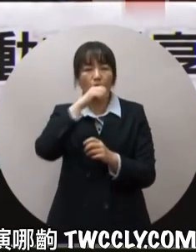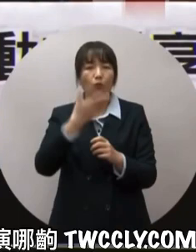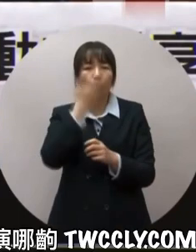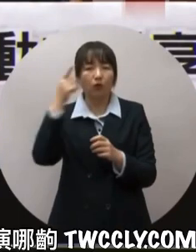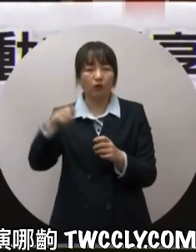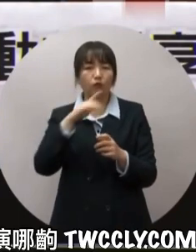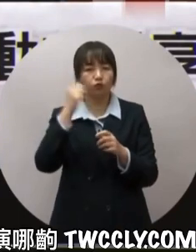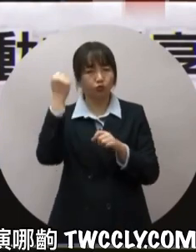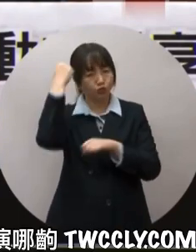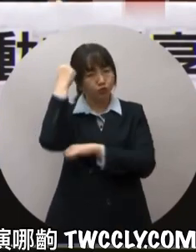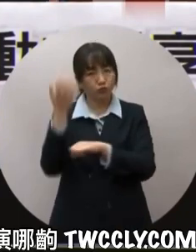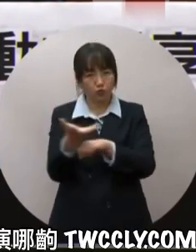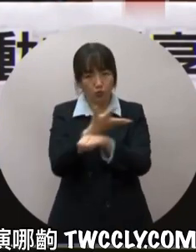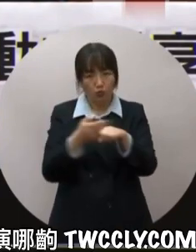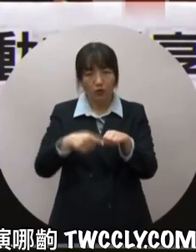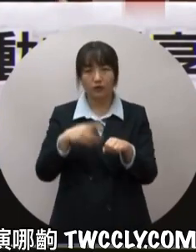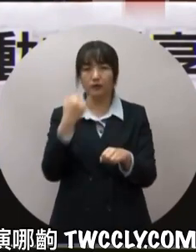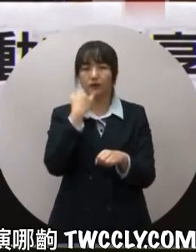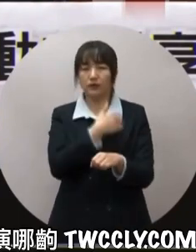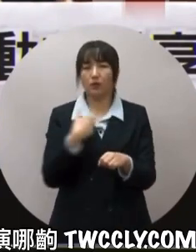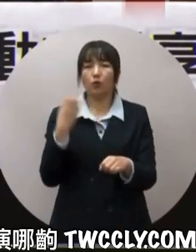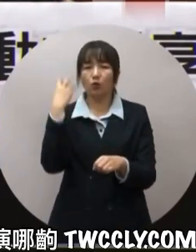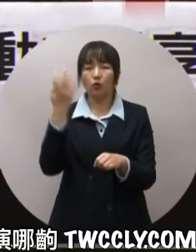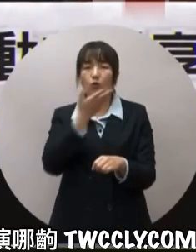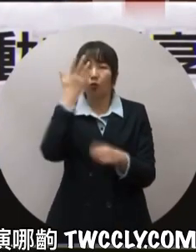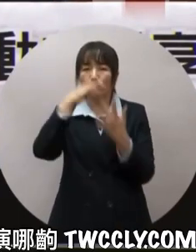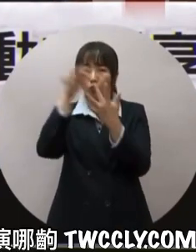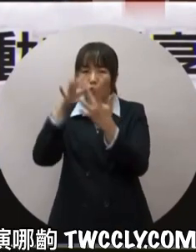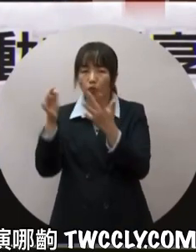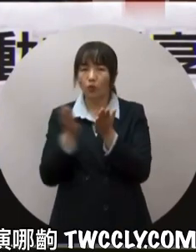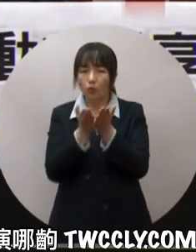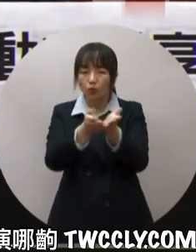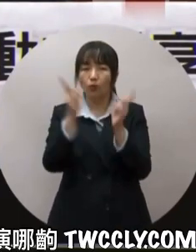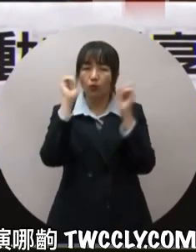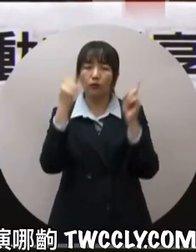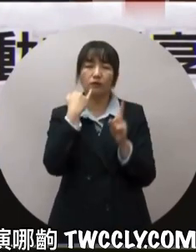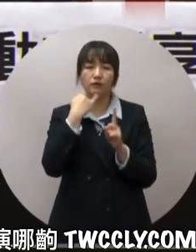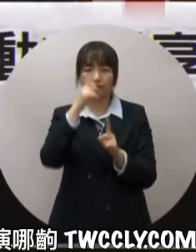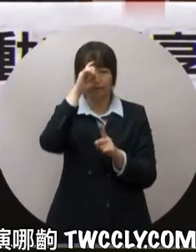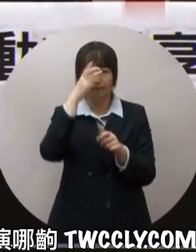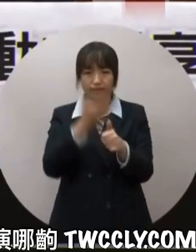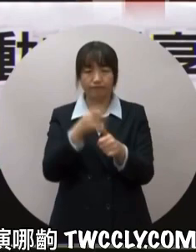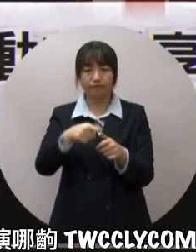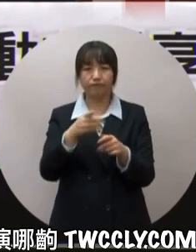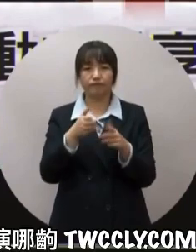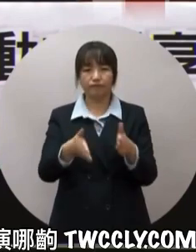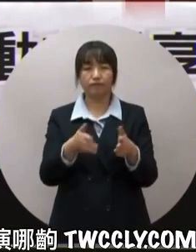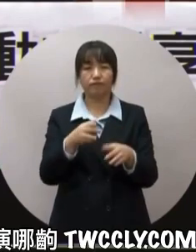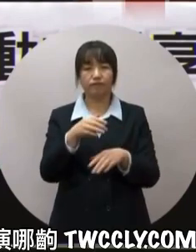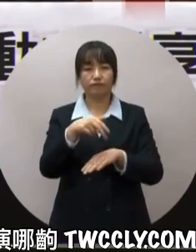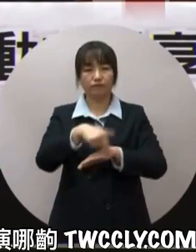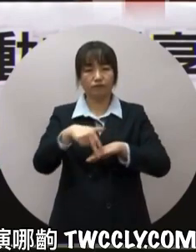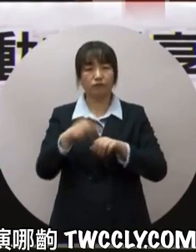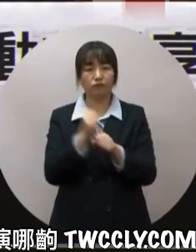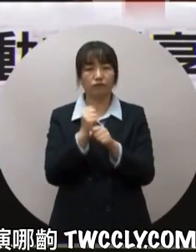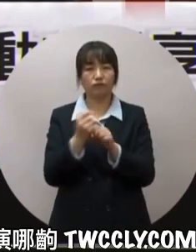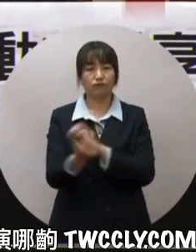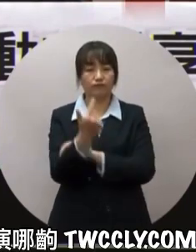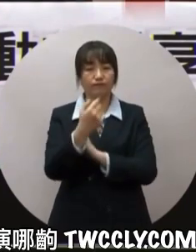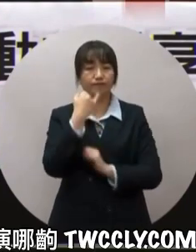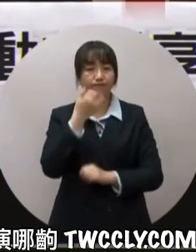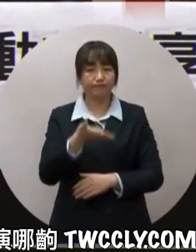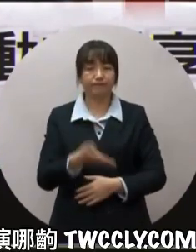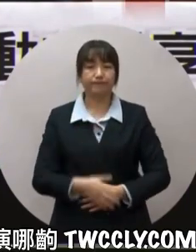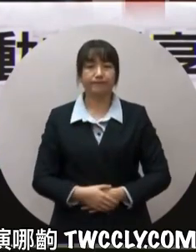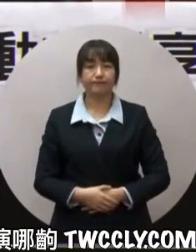做一個海島國家在這個部分有新的旅遊選擇的工具我想拜託院長跟部長就這個部分我們努力來推動可以嗎